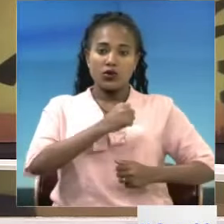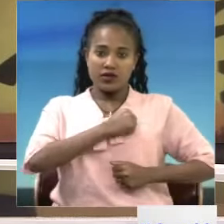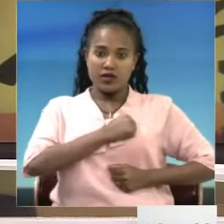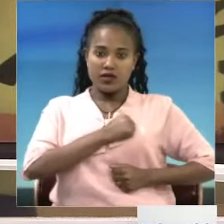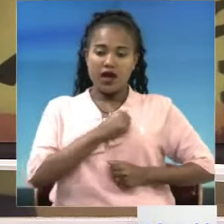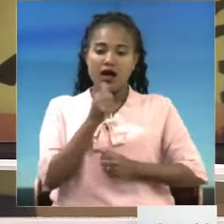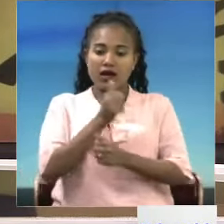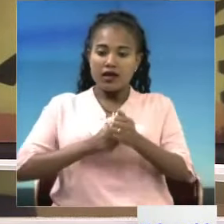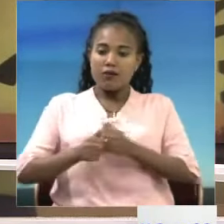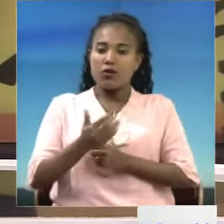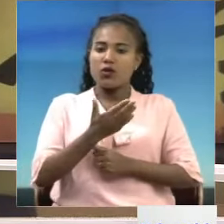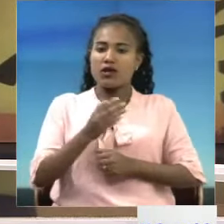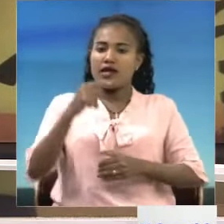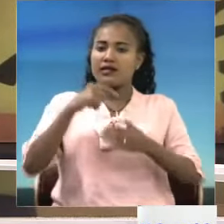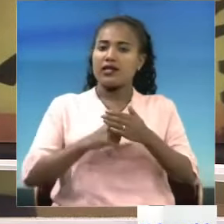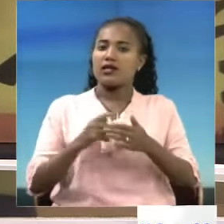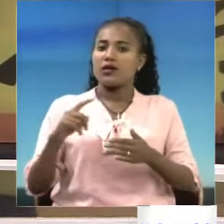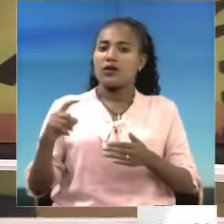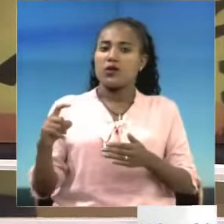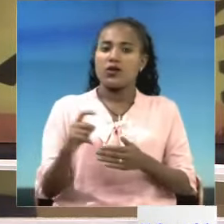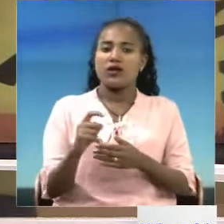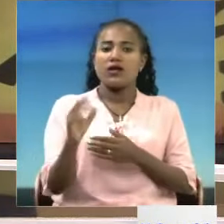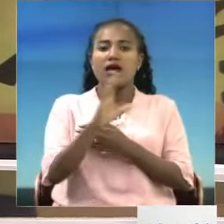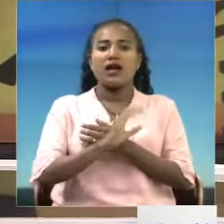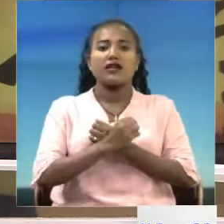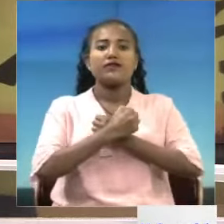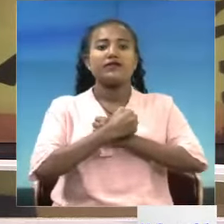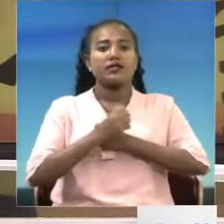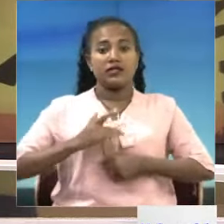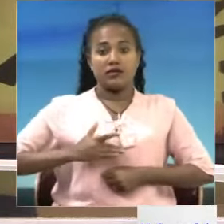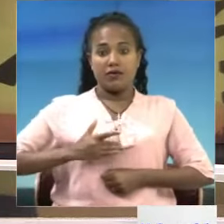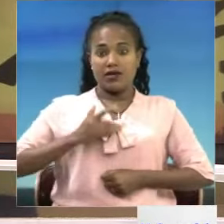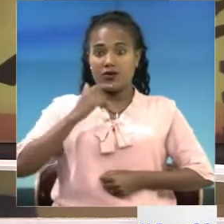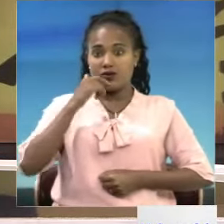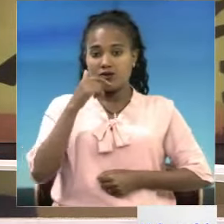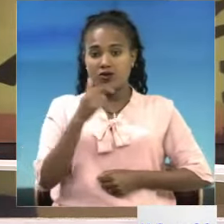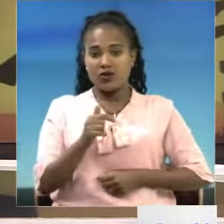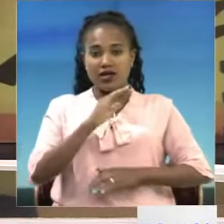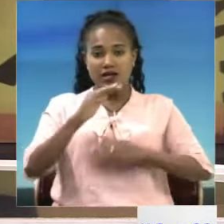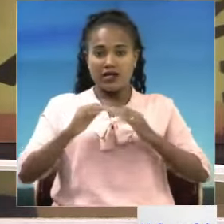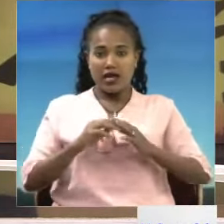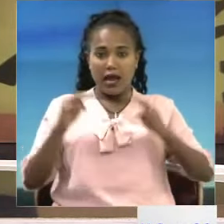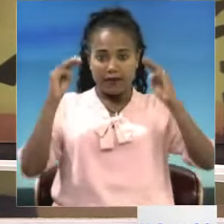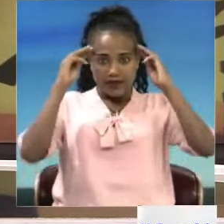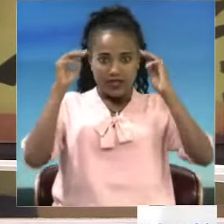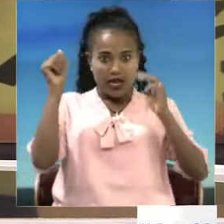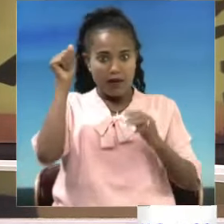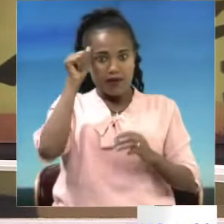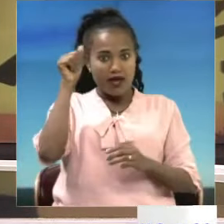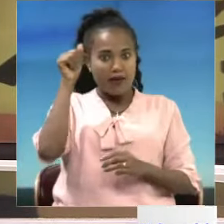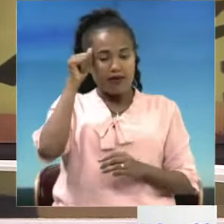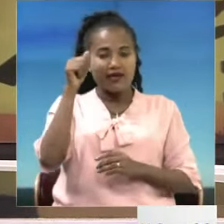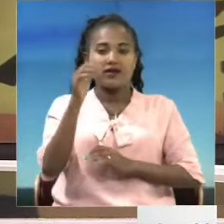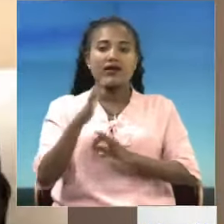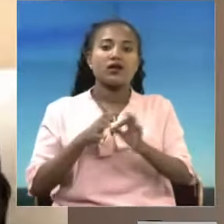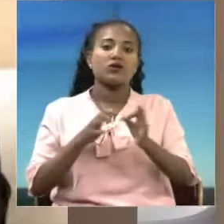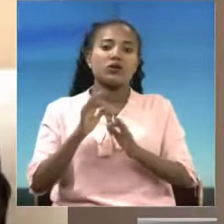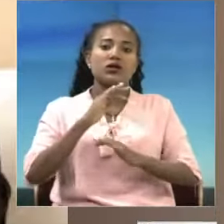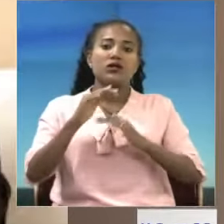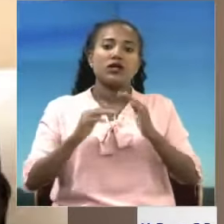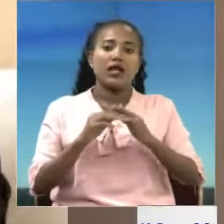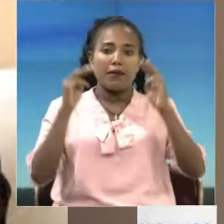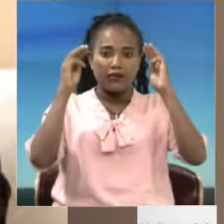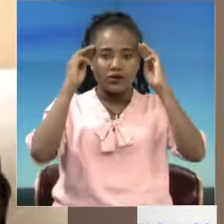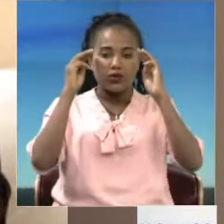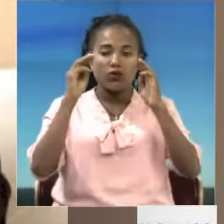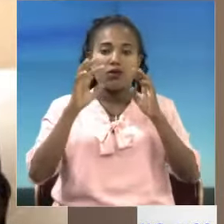ለውትድርና ቀዳሚው ጉዳይ ጥልቅ የሆነ የሀገር ፍቅር ስሜት ነው ሲሉ ጠቅላይ ሚኒስትር አብይ አህመድ ገለጹ። ጠቅላይ